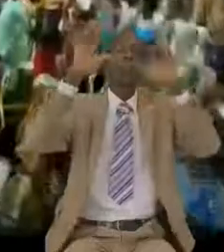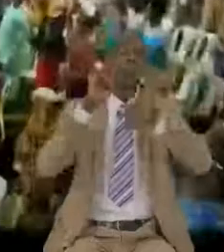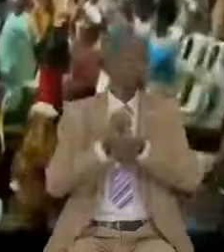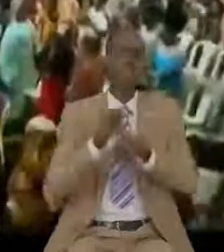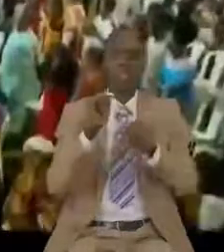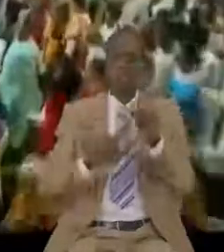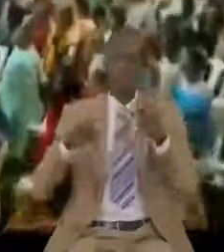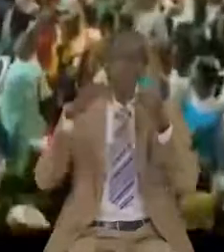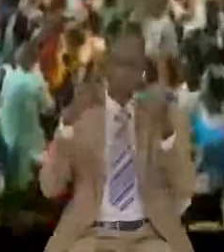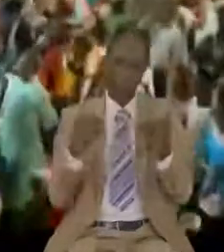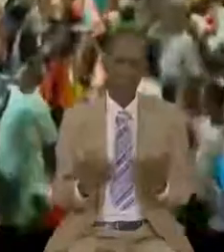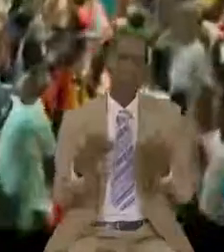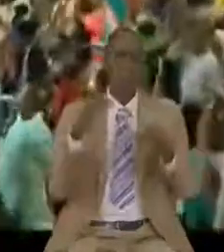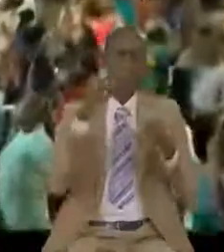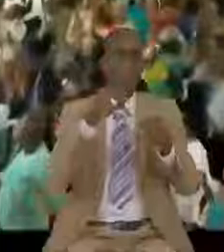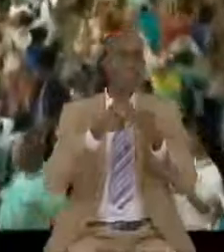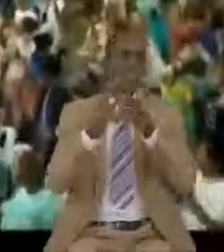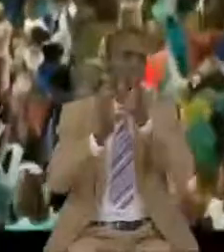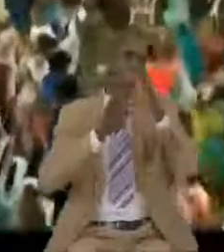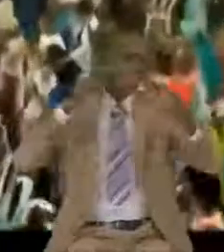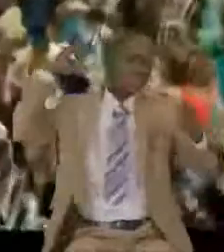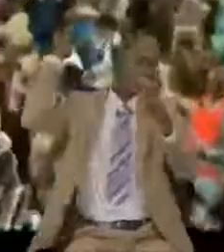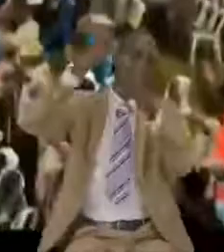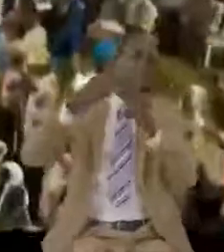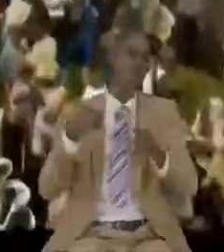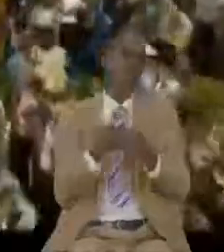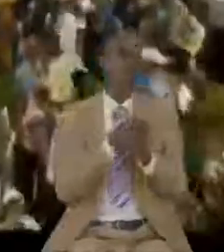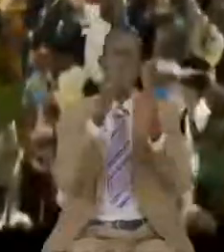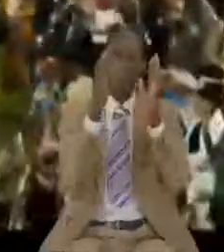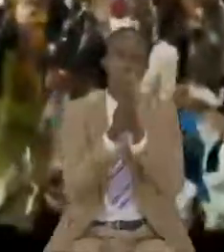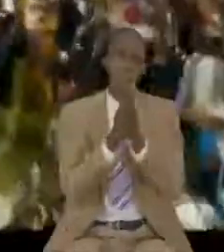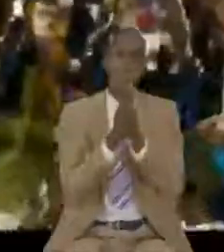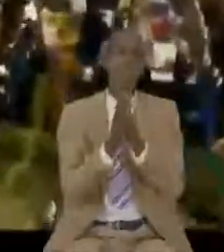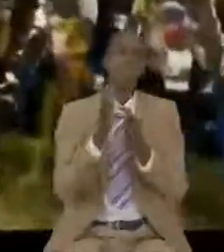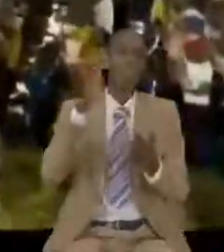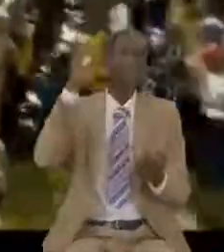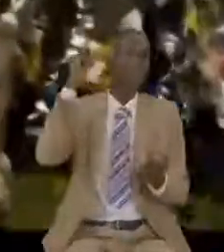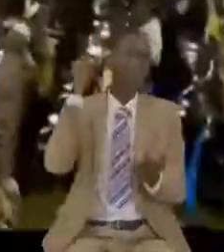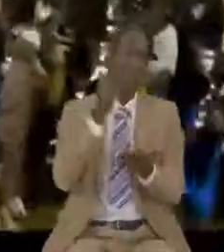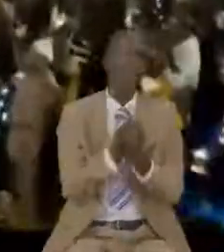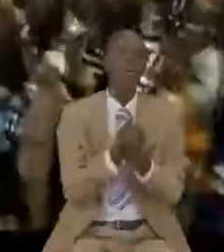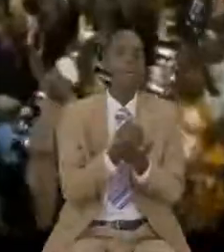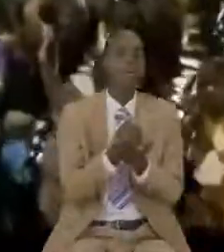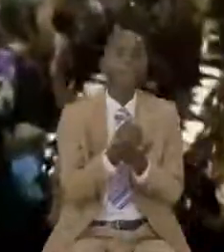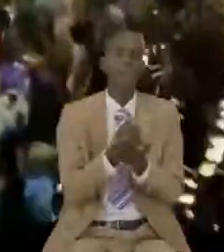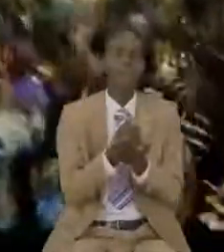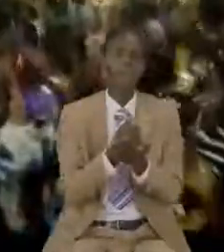maintenant. Au nom de Jésus, nous prions.